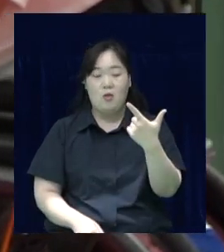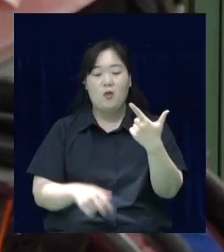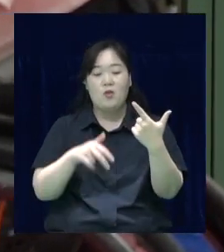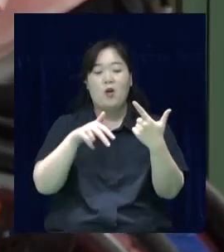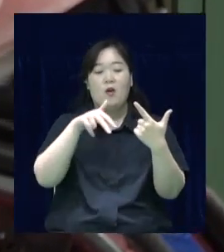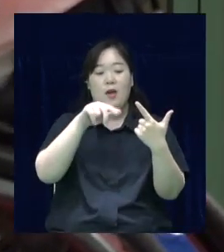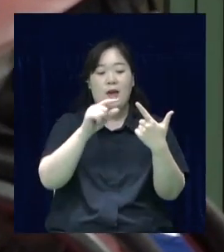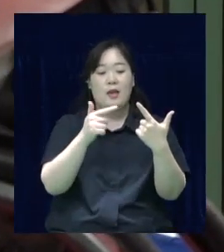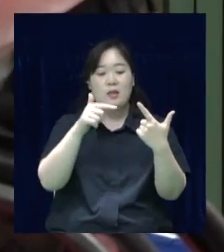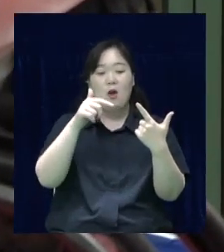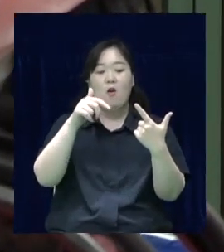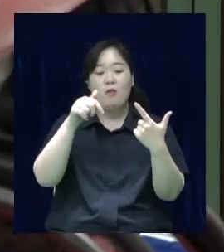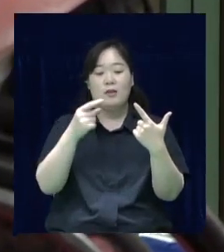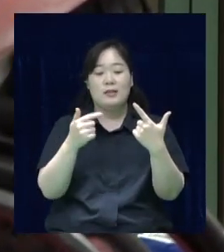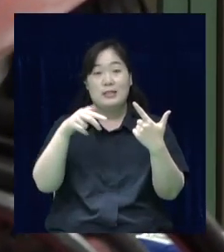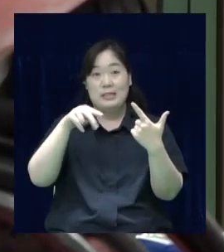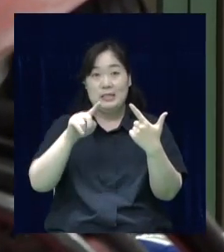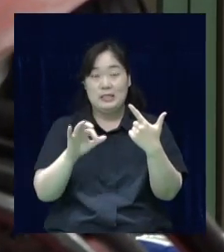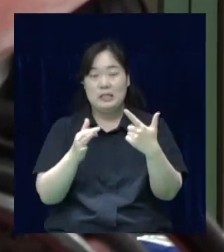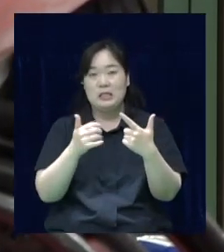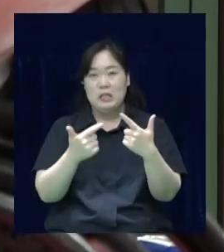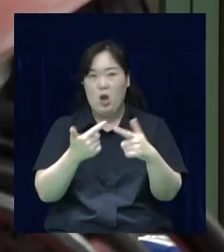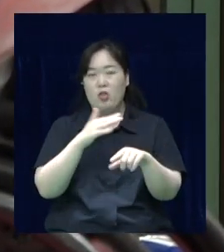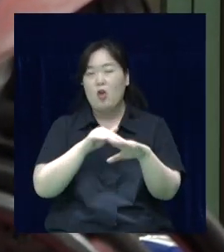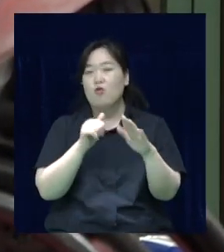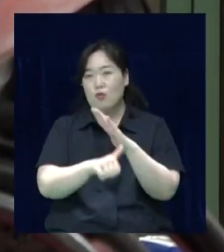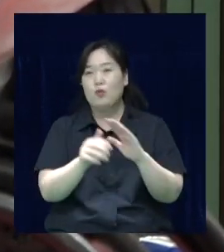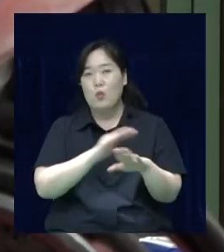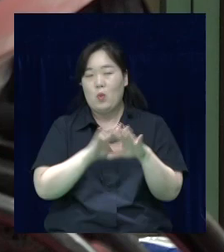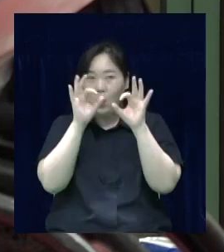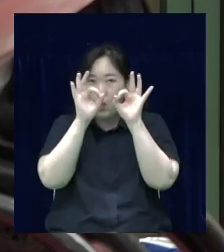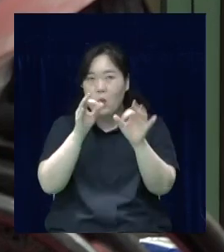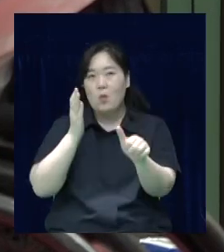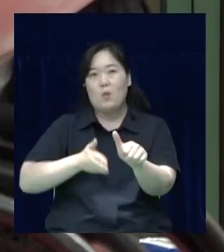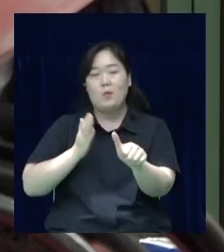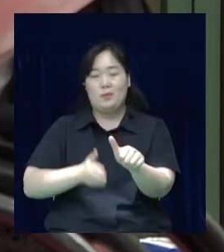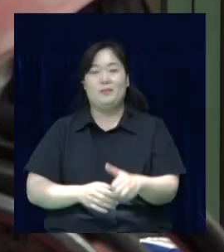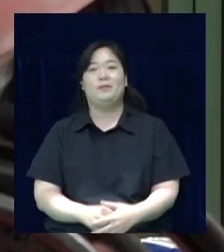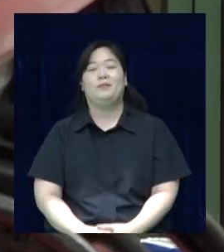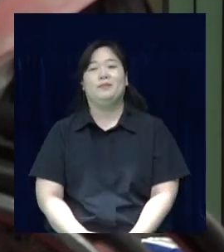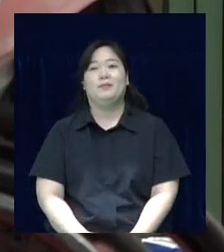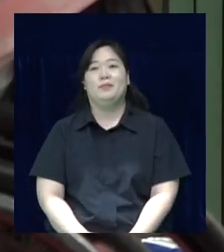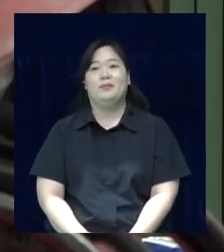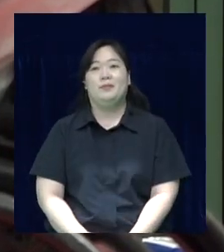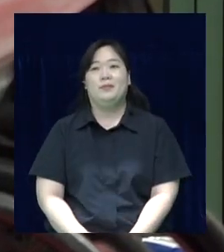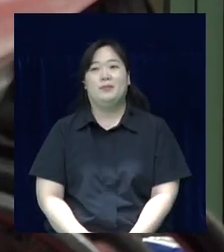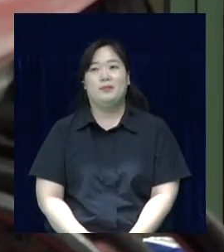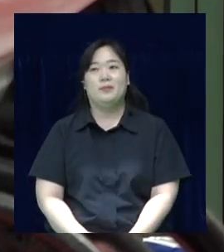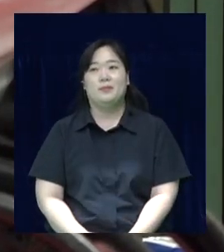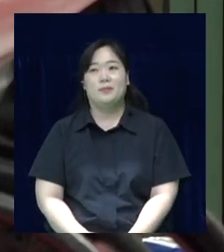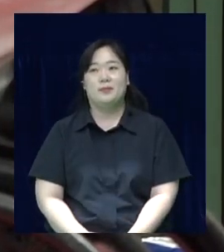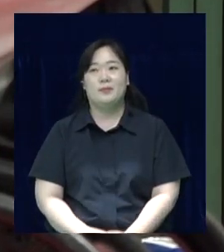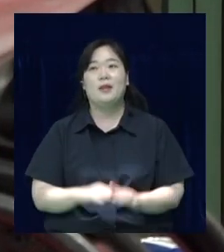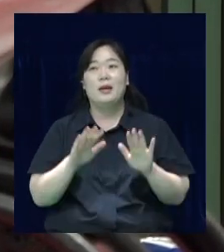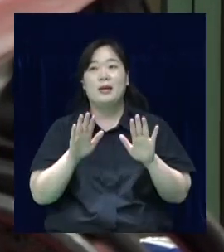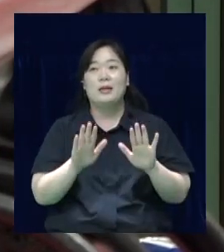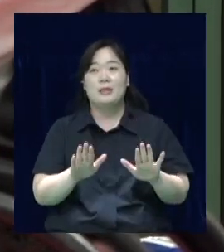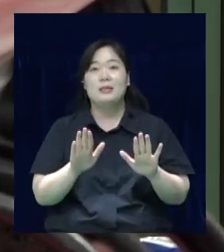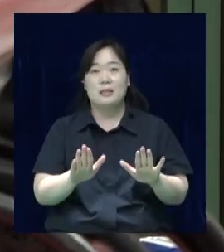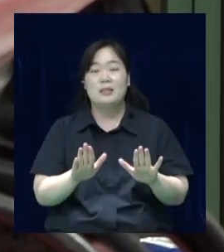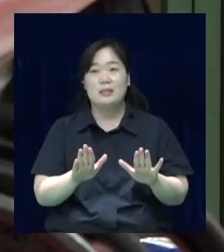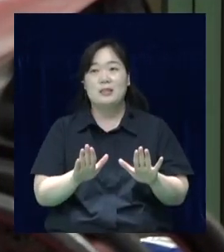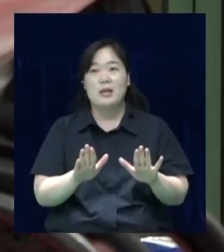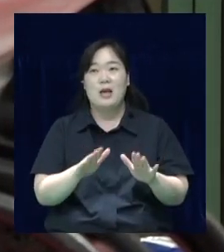선수가 또 경기를 펼칠 예정이니까요. 계속해서 좀 많은 분들의 관심을 부탁드리겠습니다. 자, 이제